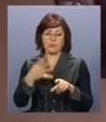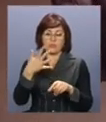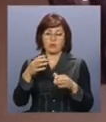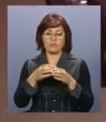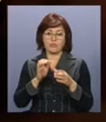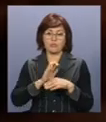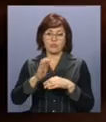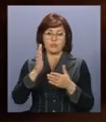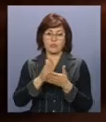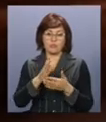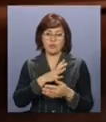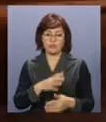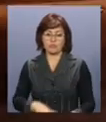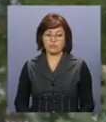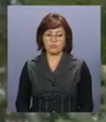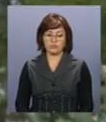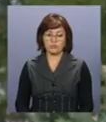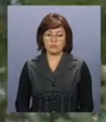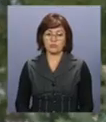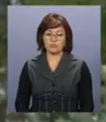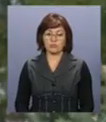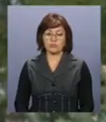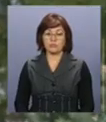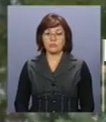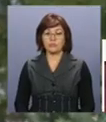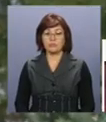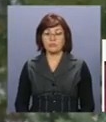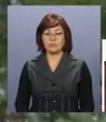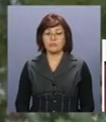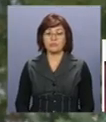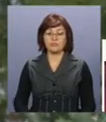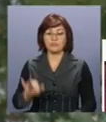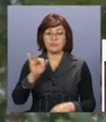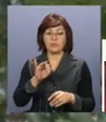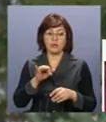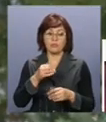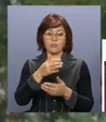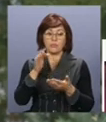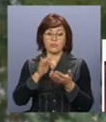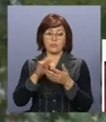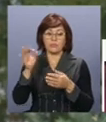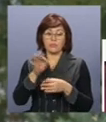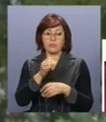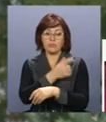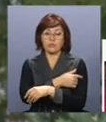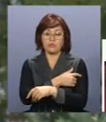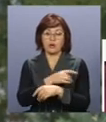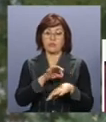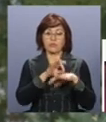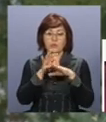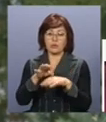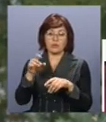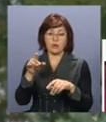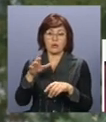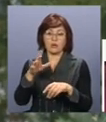бригада жіберілген. Екі зардап шеккен науқас біздің қалалық шұғыл жедел ауруханасына жеткізіліп,